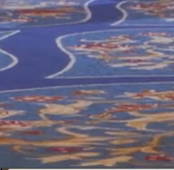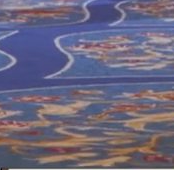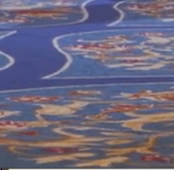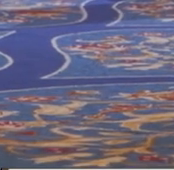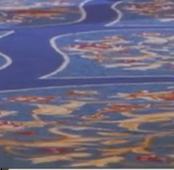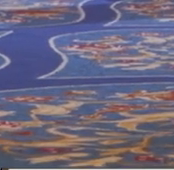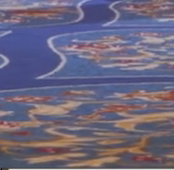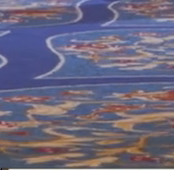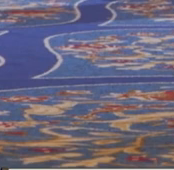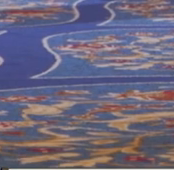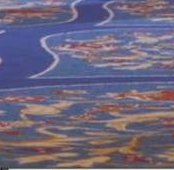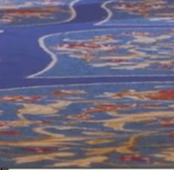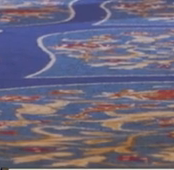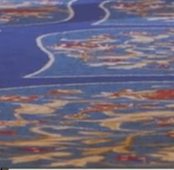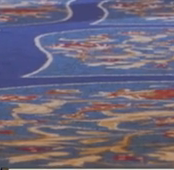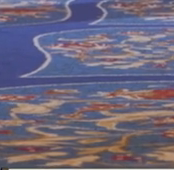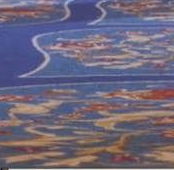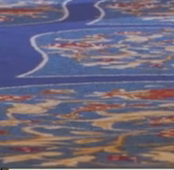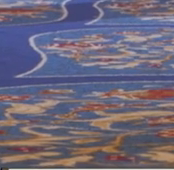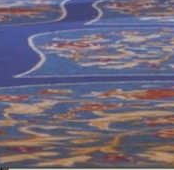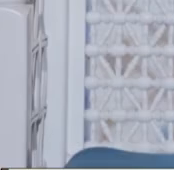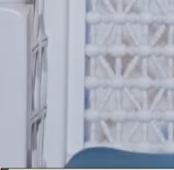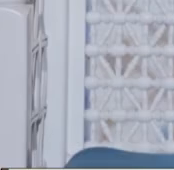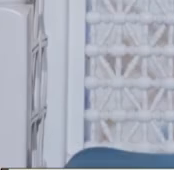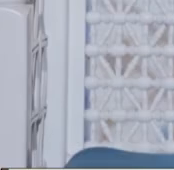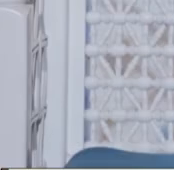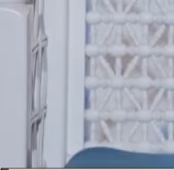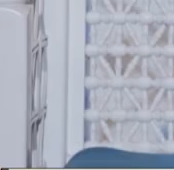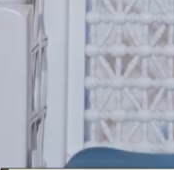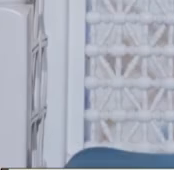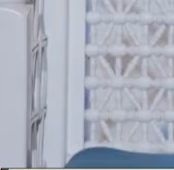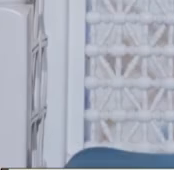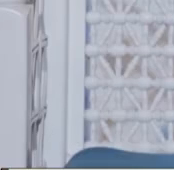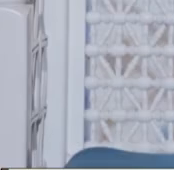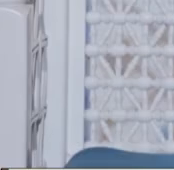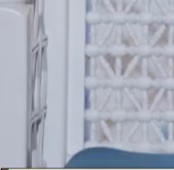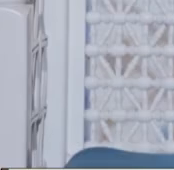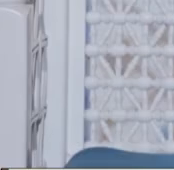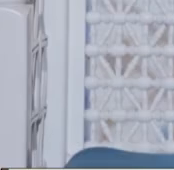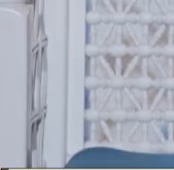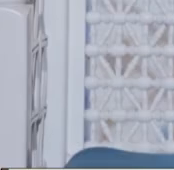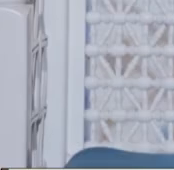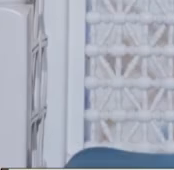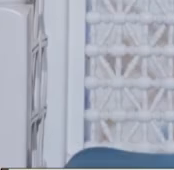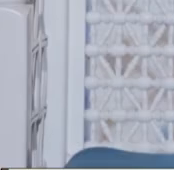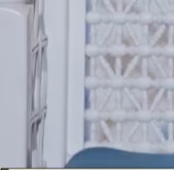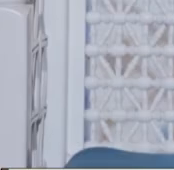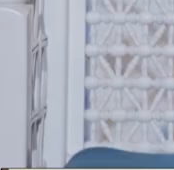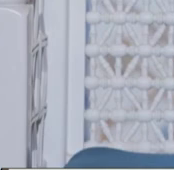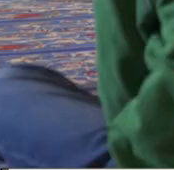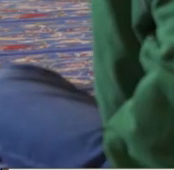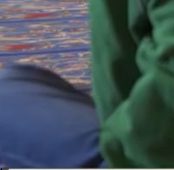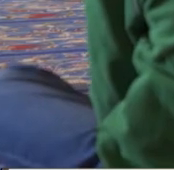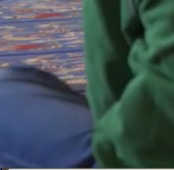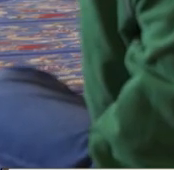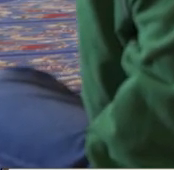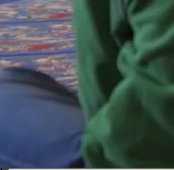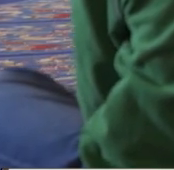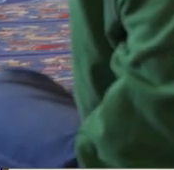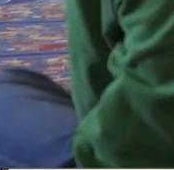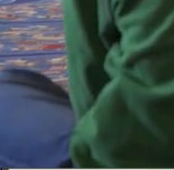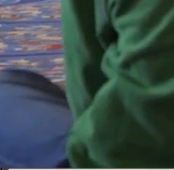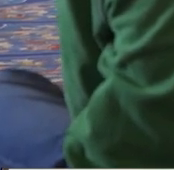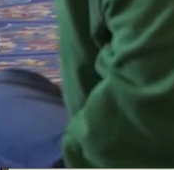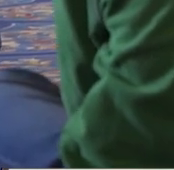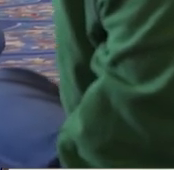الدنيا حسنه وفي الاخره حسنه وقنا عذاب النار واخر دعوانا ان الحمد